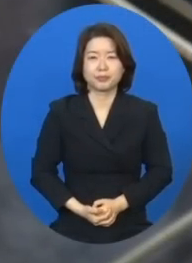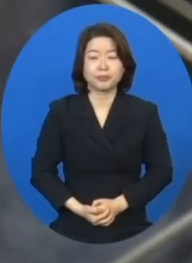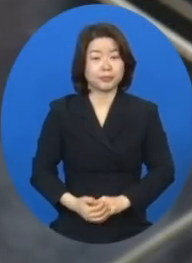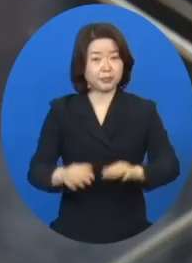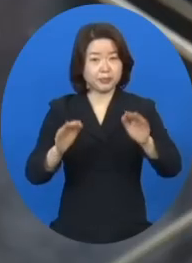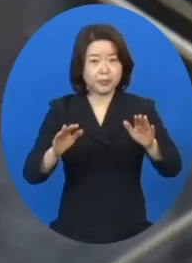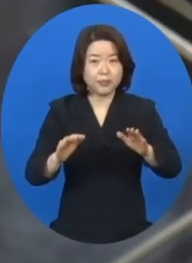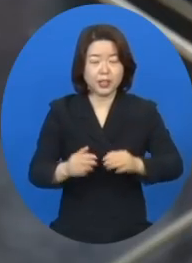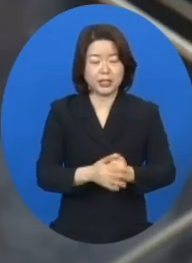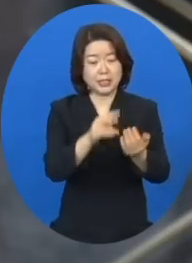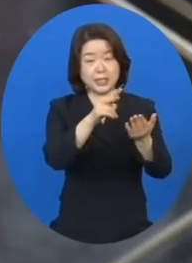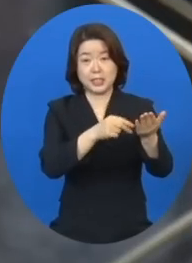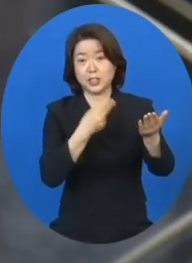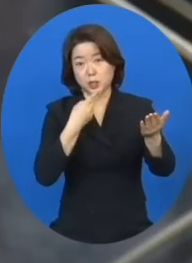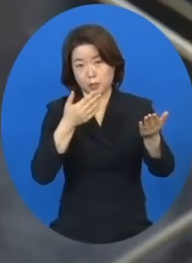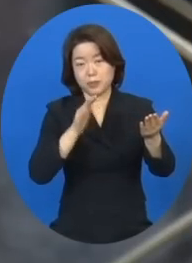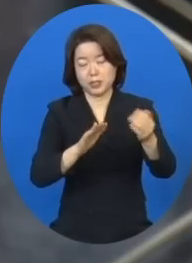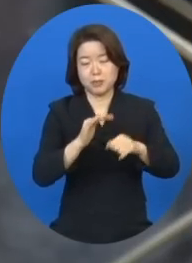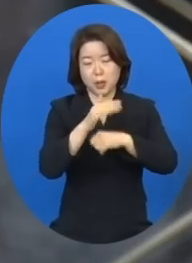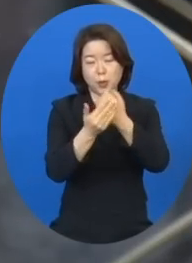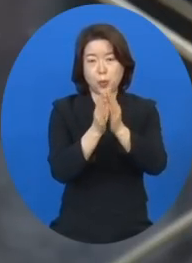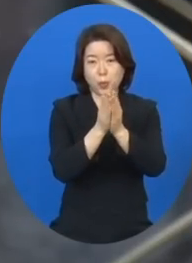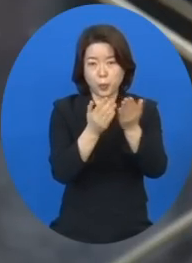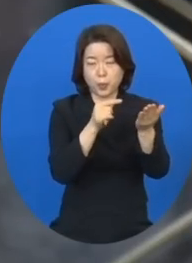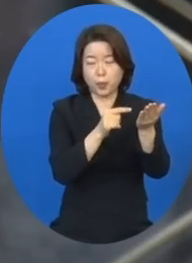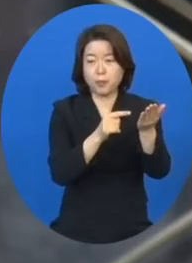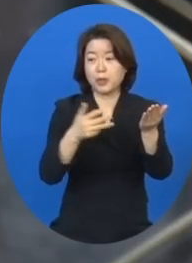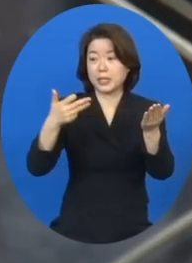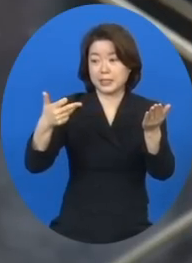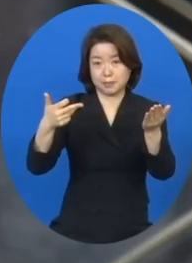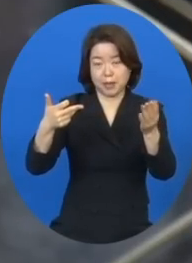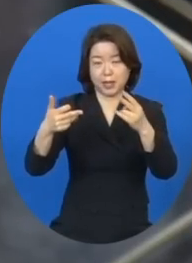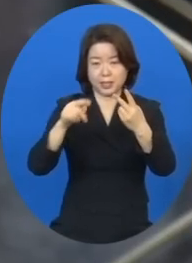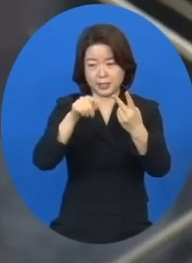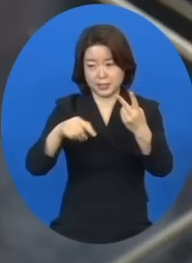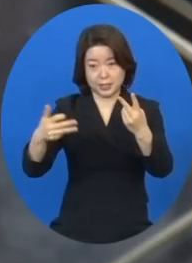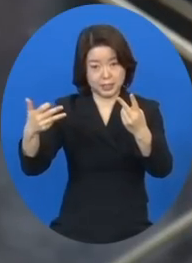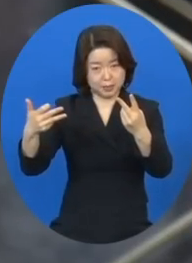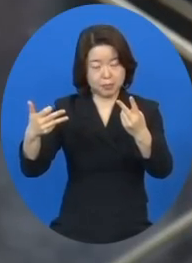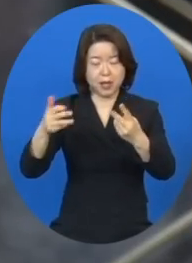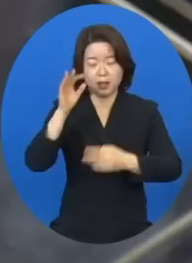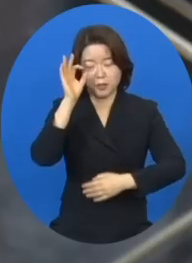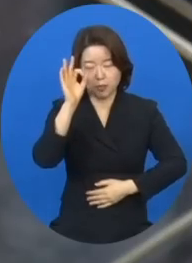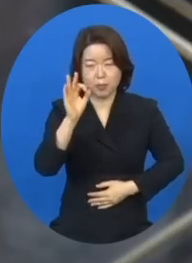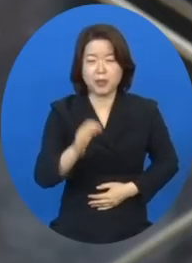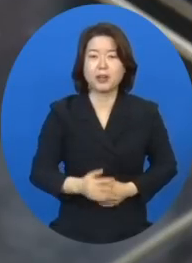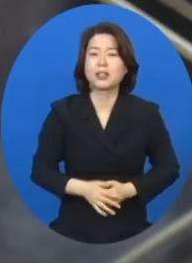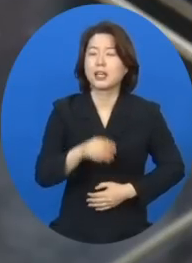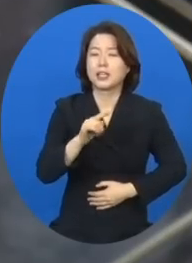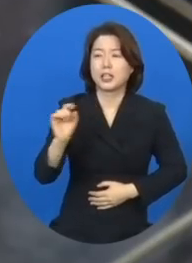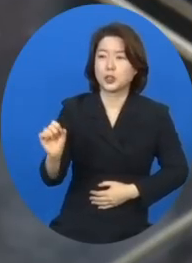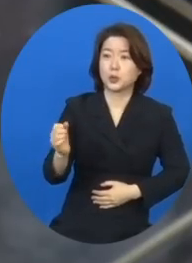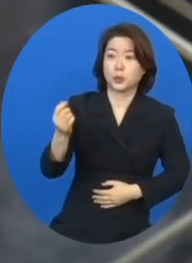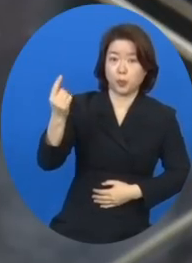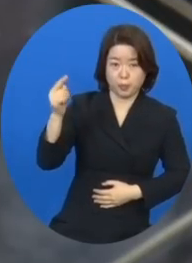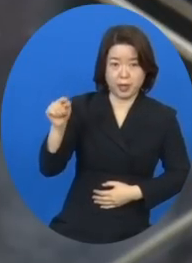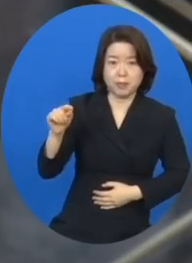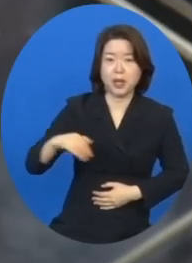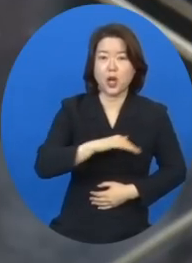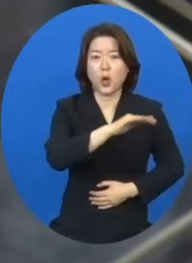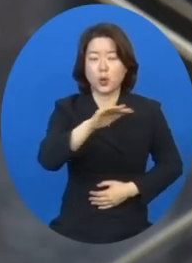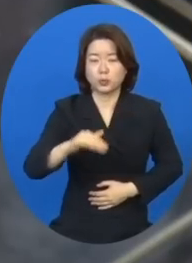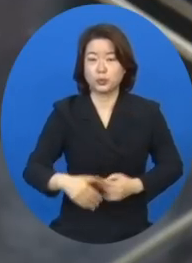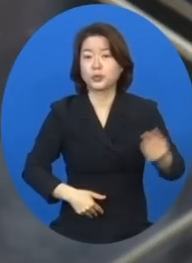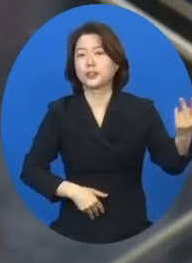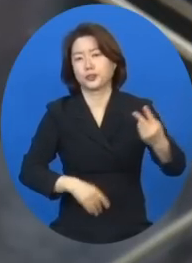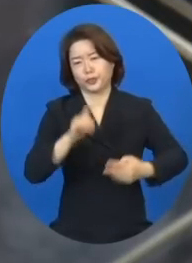오늘 읽진 않았지만 오늘의 본문 18절에는 이렇게 기록되어 있습니다. 이는 그로 말미암아 우리 둘이 한